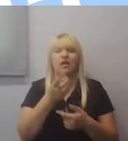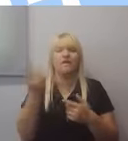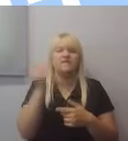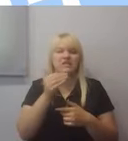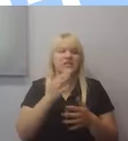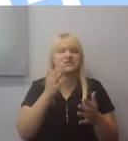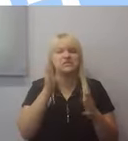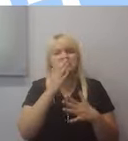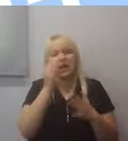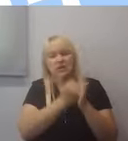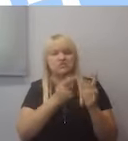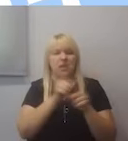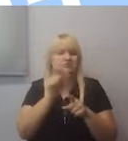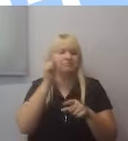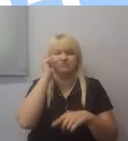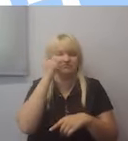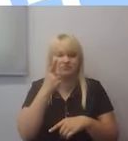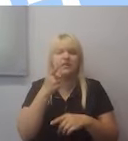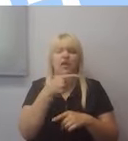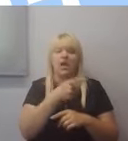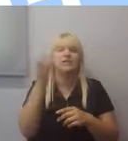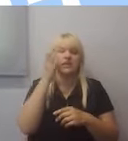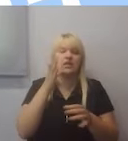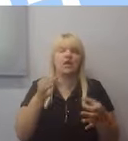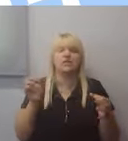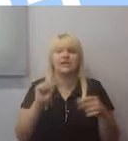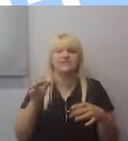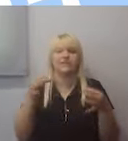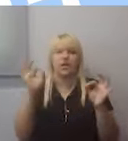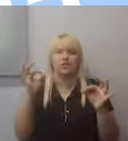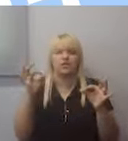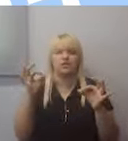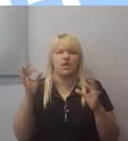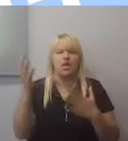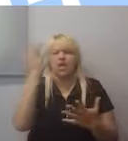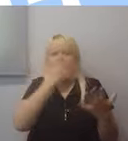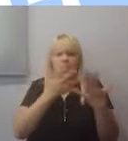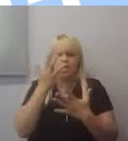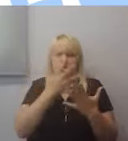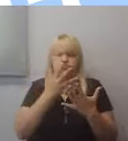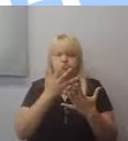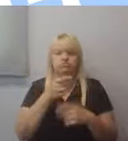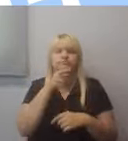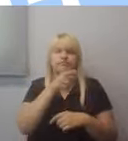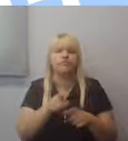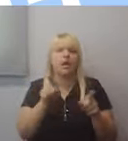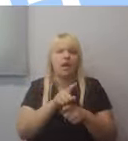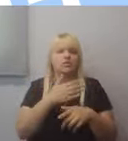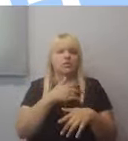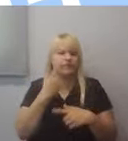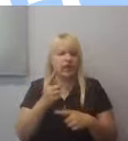ko tā kā zināšanas ir būtiski dezorientācija jā tā ir viena tāda